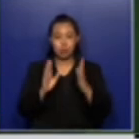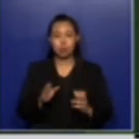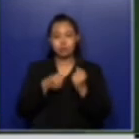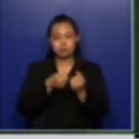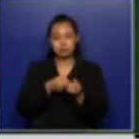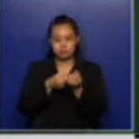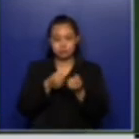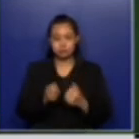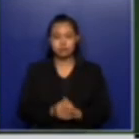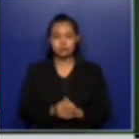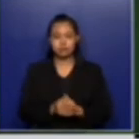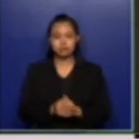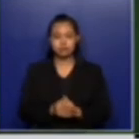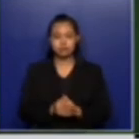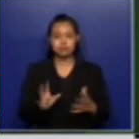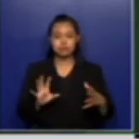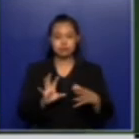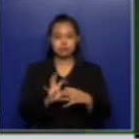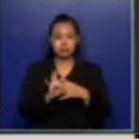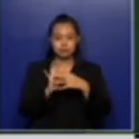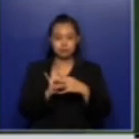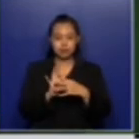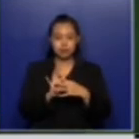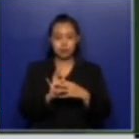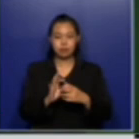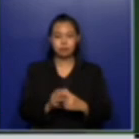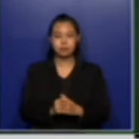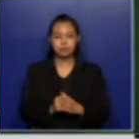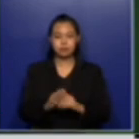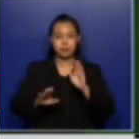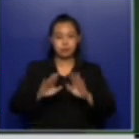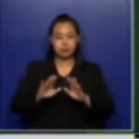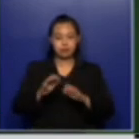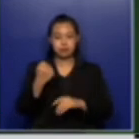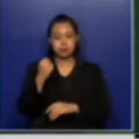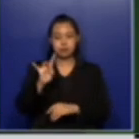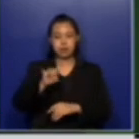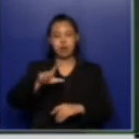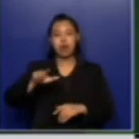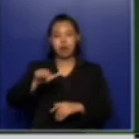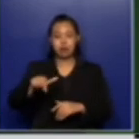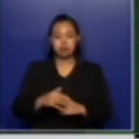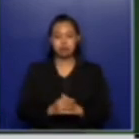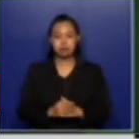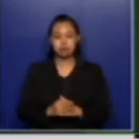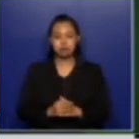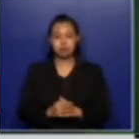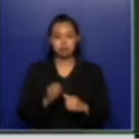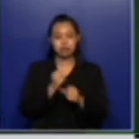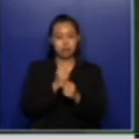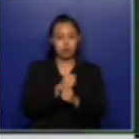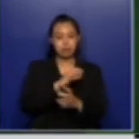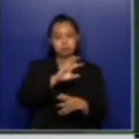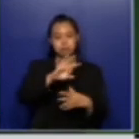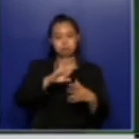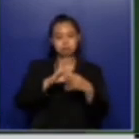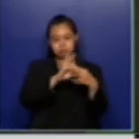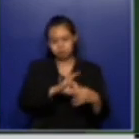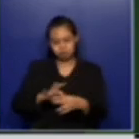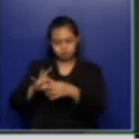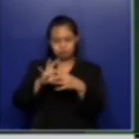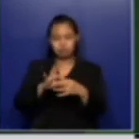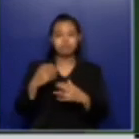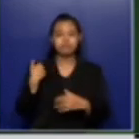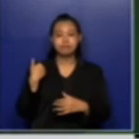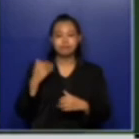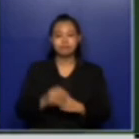และก็ผู้ที่เกี่ยวพันกับเกษตรกรเนี่ยจำนวนถึง18ล้านคนที่อยู่ในวงจรนี้ทั้งเก